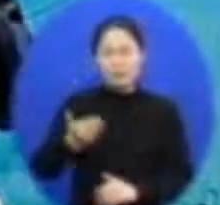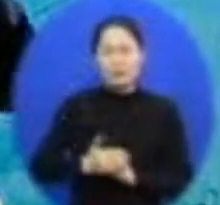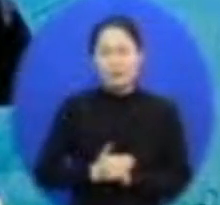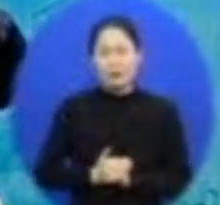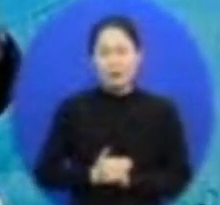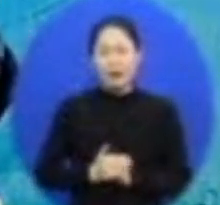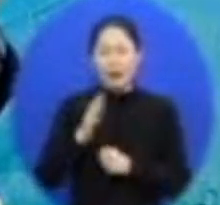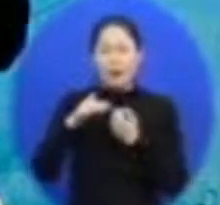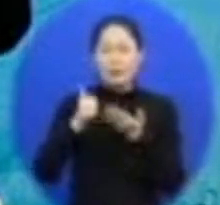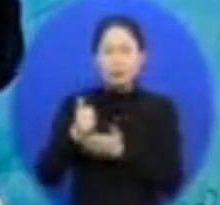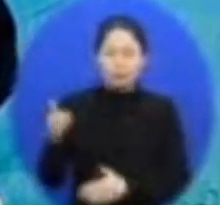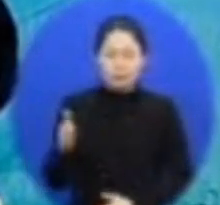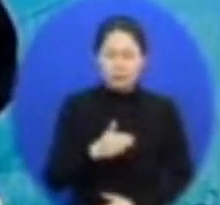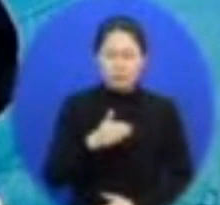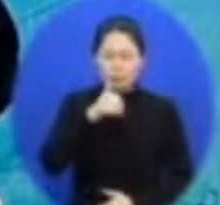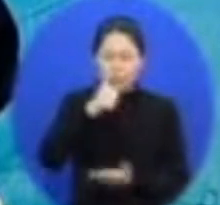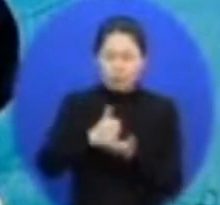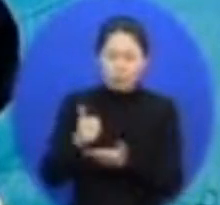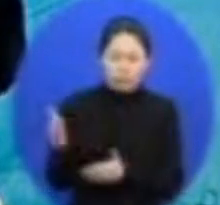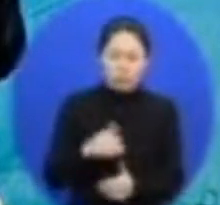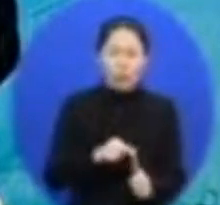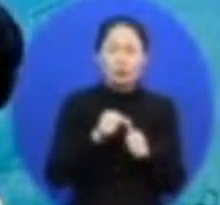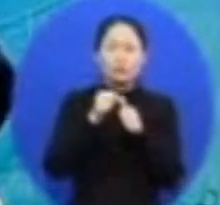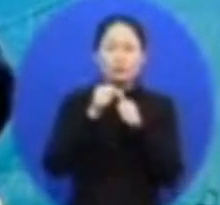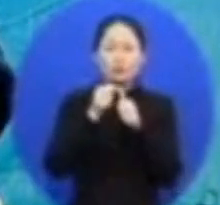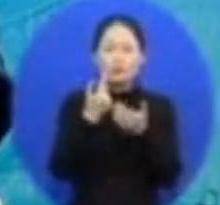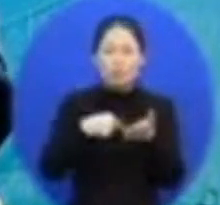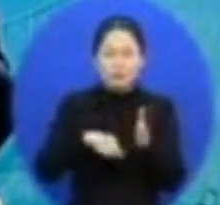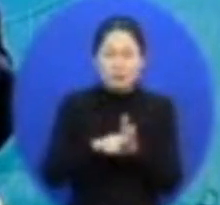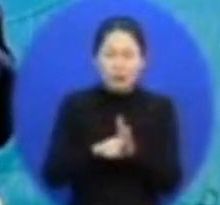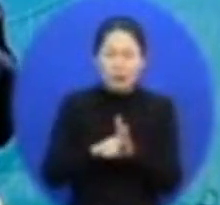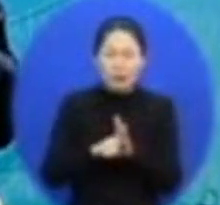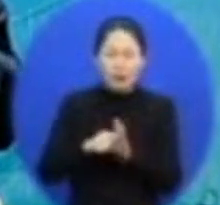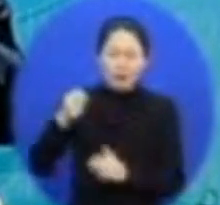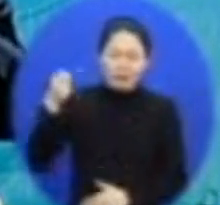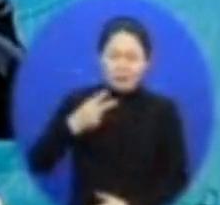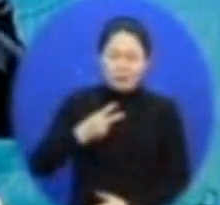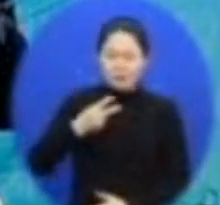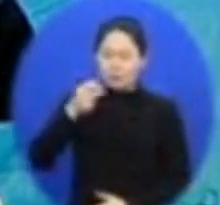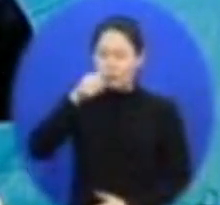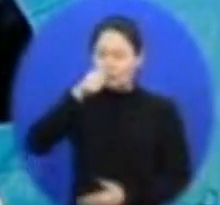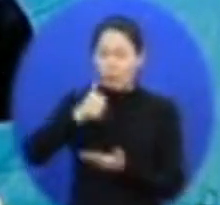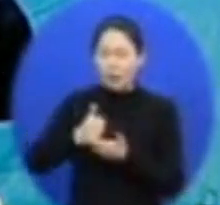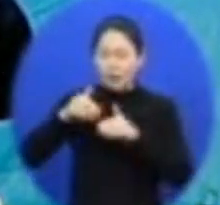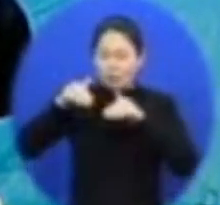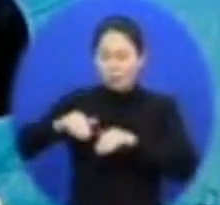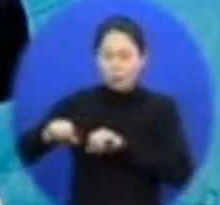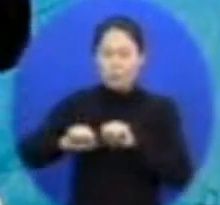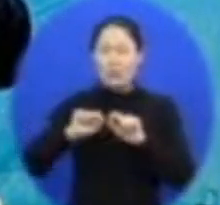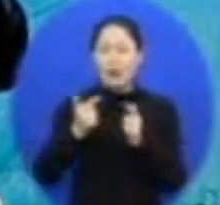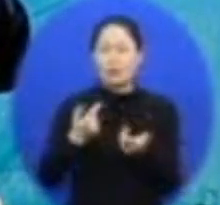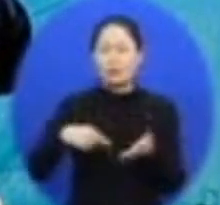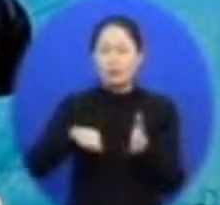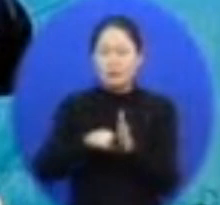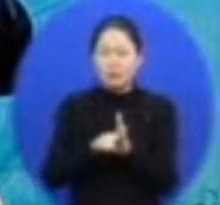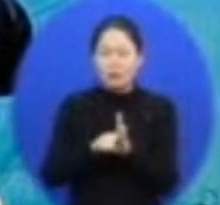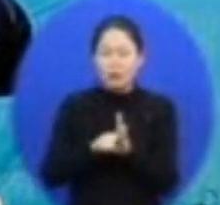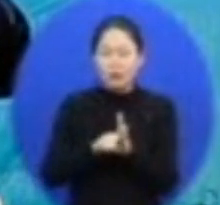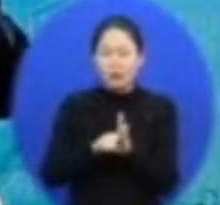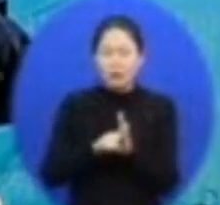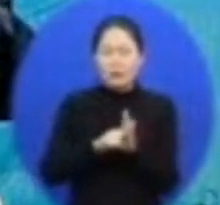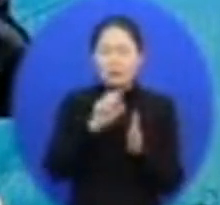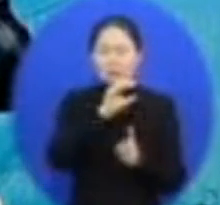하나님은 우리를 죄에서 건져 주시려고 다시는 죄의 종노릇 하지 않게 하려고 십자가의 예수님 주께 하셨는데